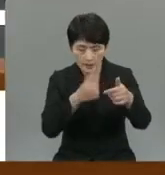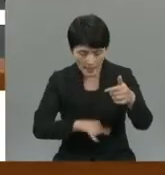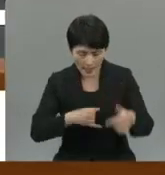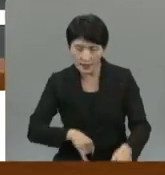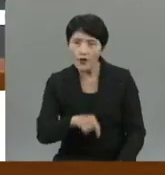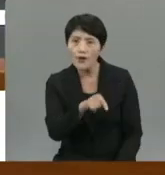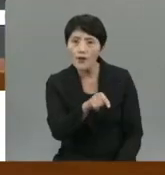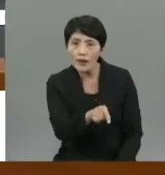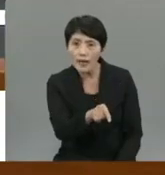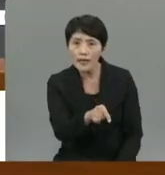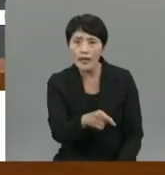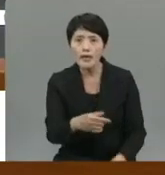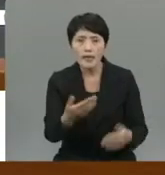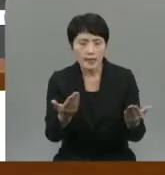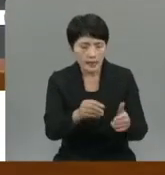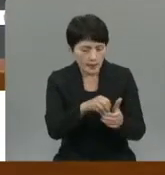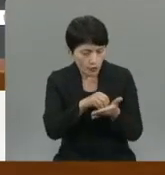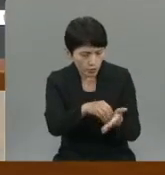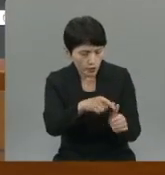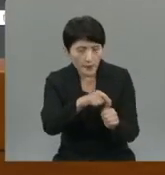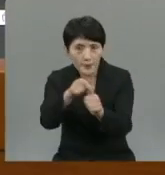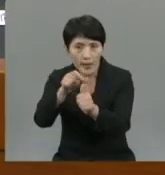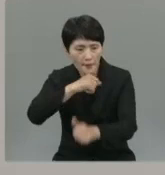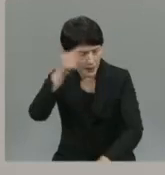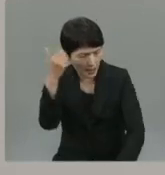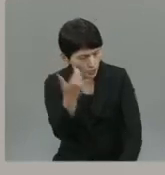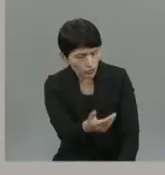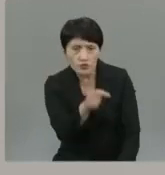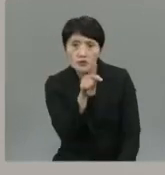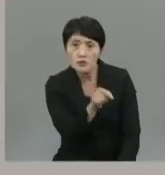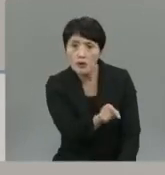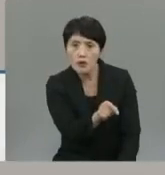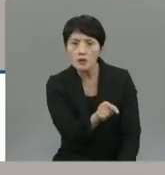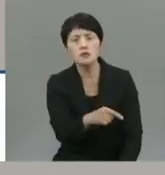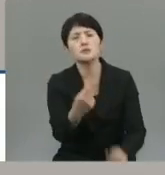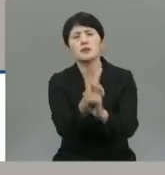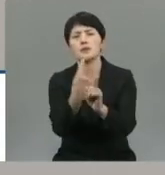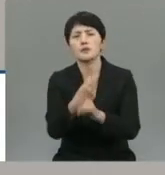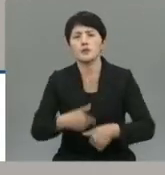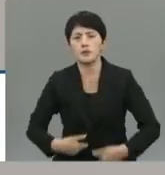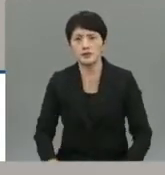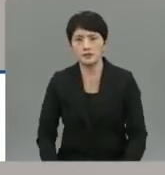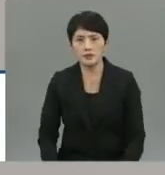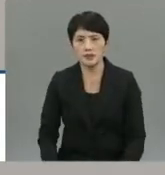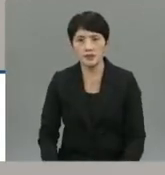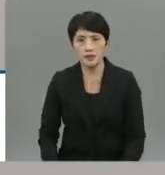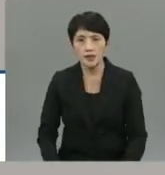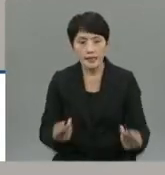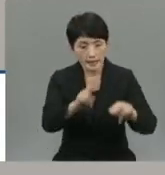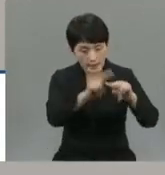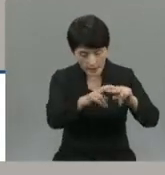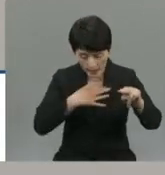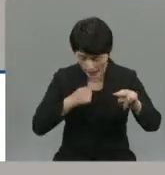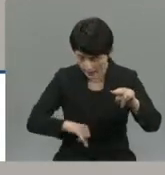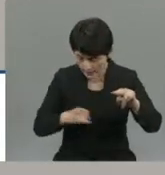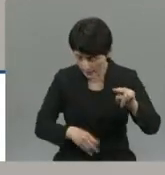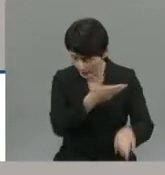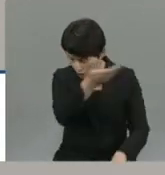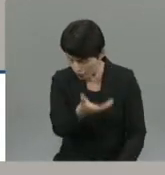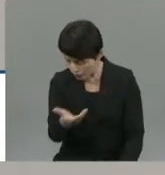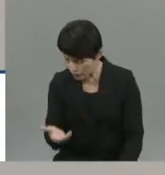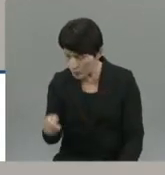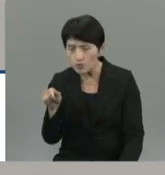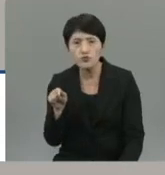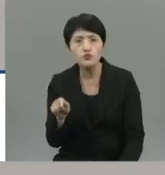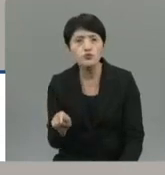bên cạnh đó ông giun cũng chỉ thị về việc lập đối sách với thực trạng đặc cách tuyển dụng con cái của nhân viên tổng thống nhấn mạnh tình hình thừa kế